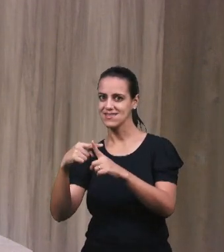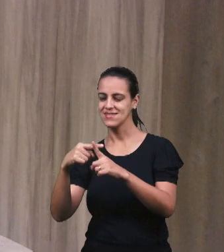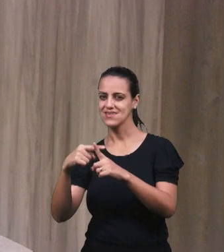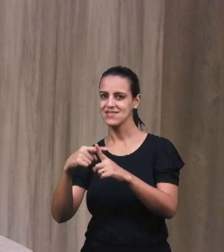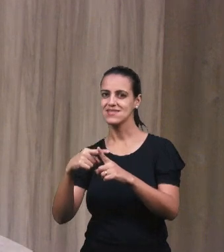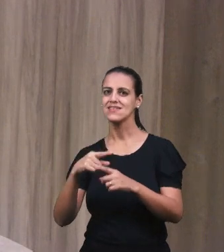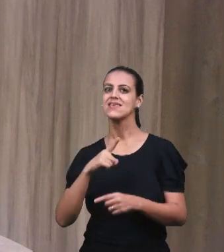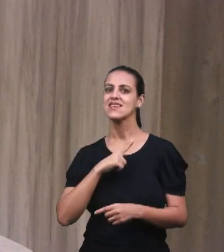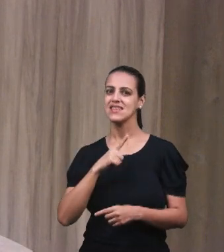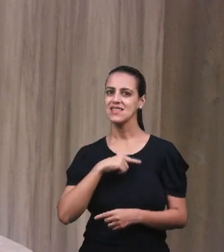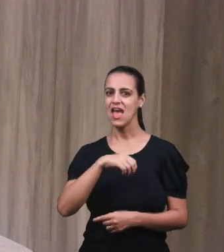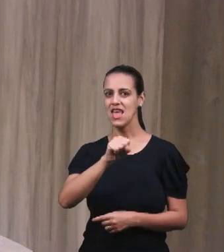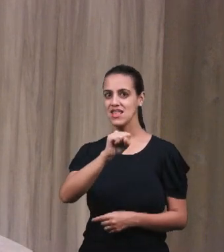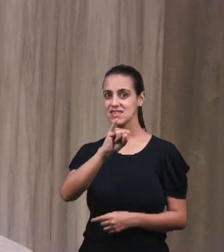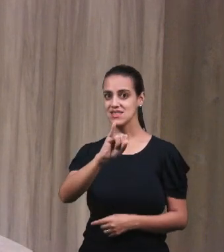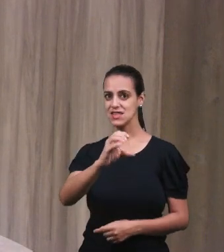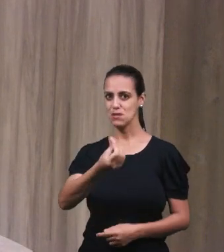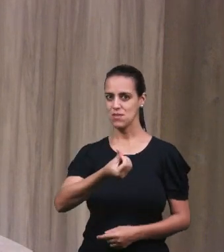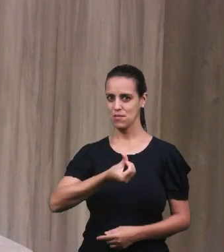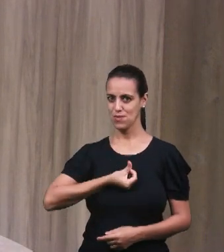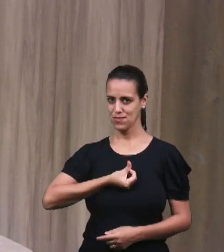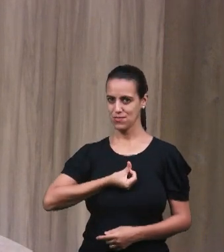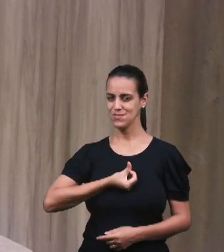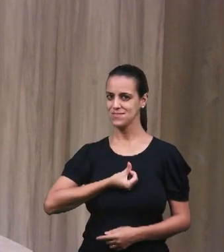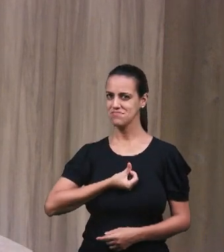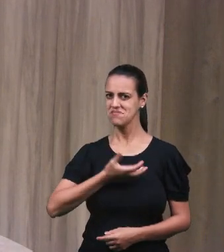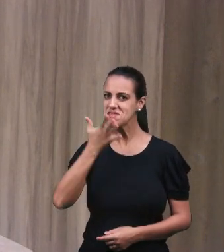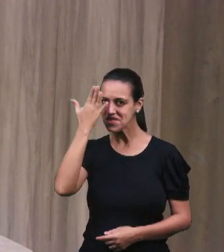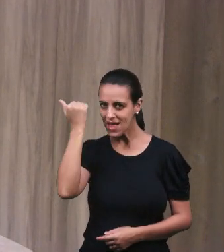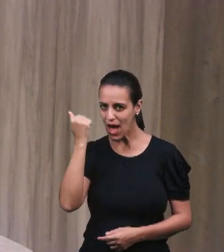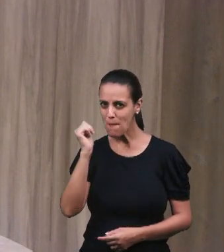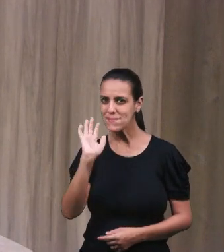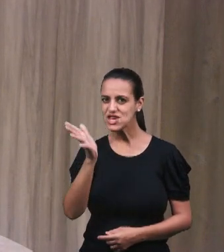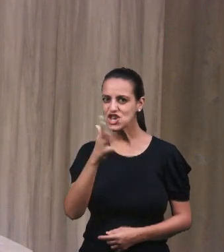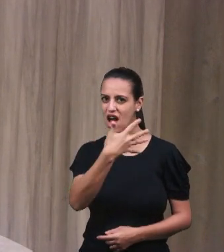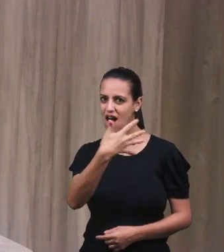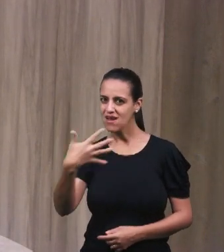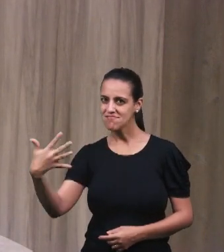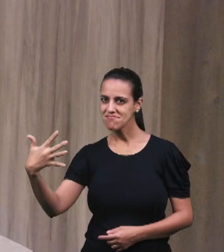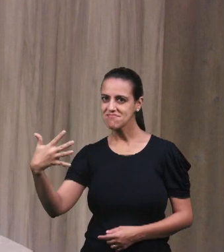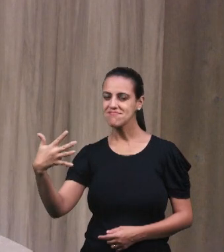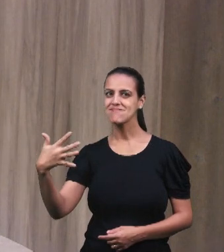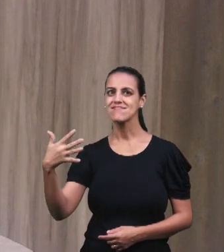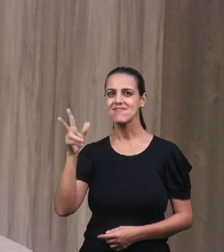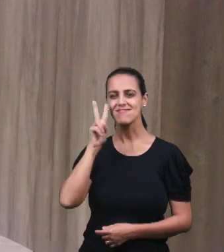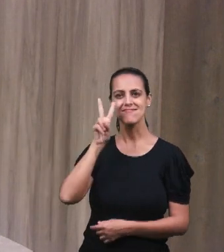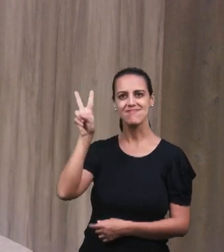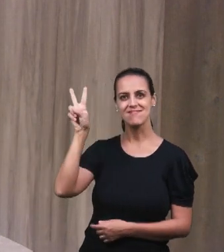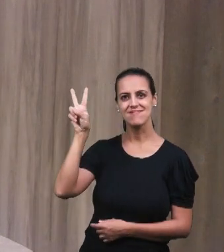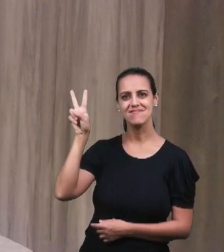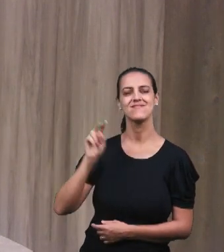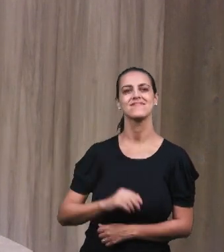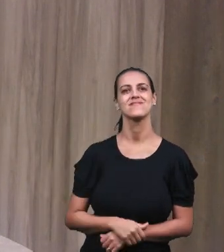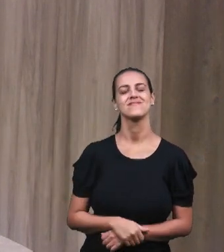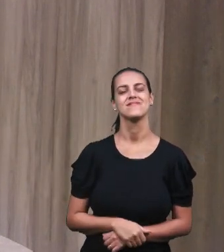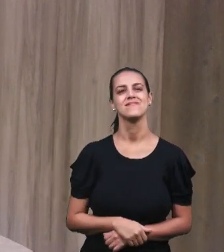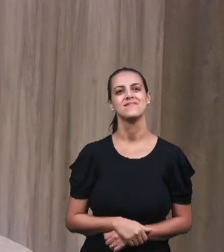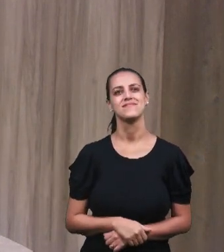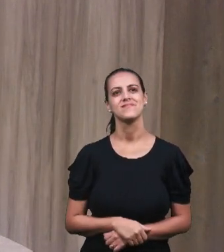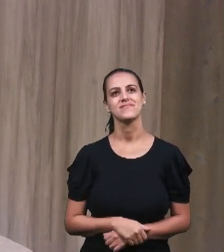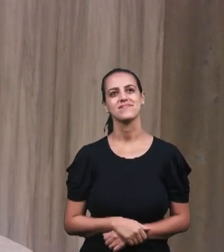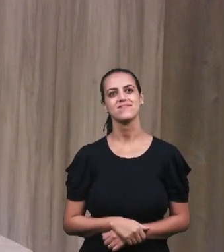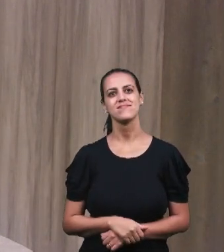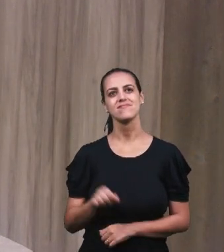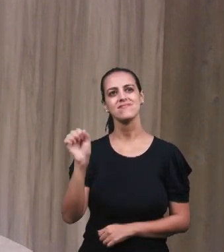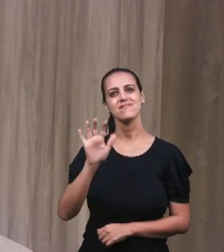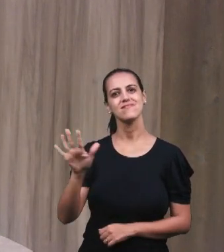bémol. Et vous savez, il y a même la partition. On va regarder. Regardez. Ici se